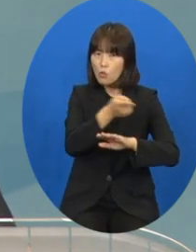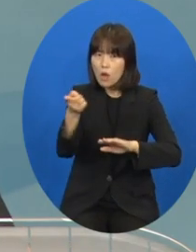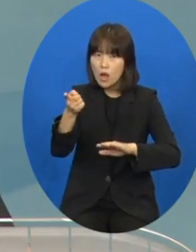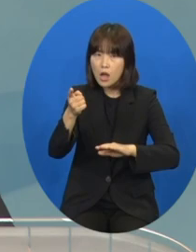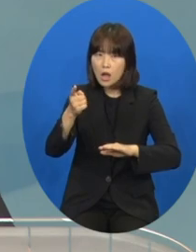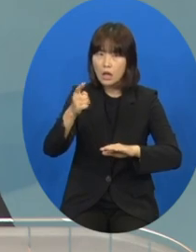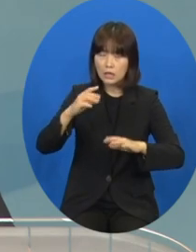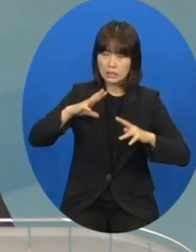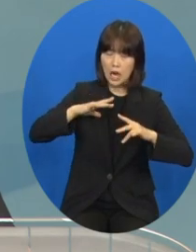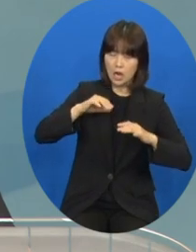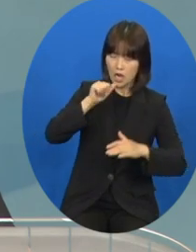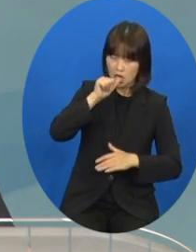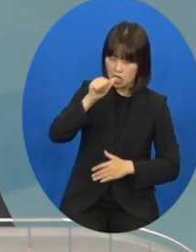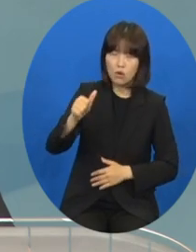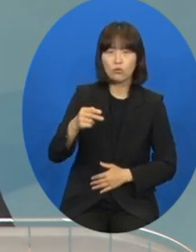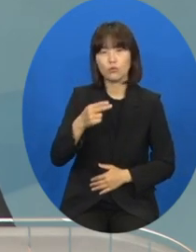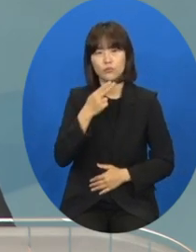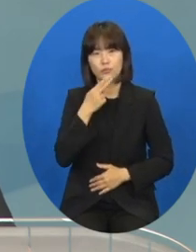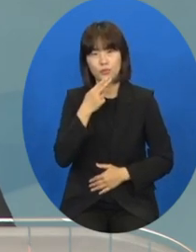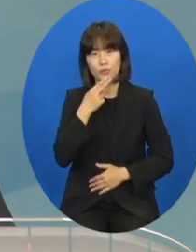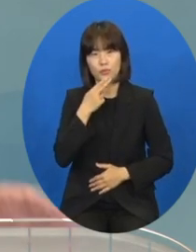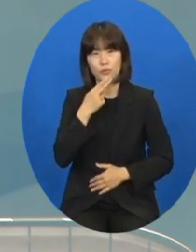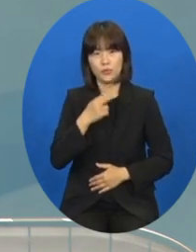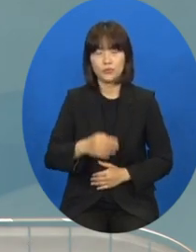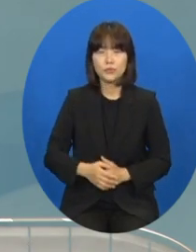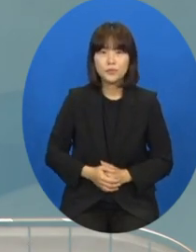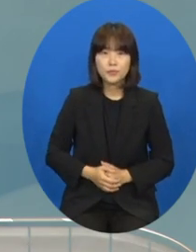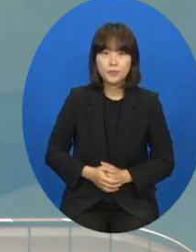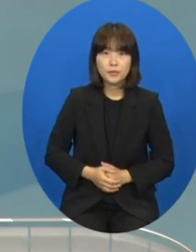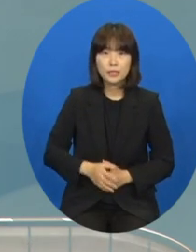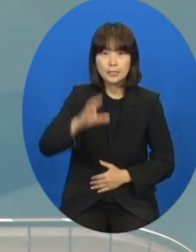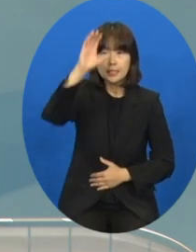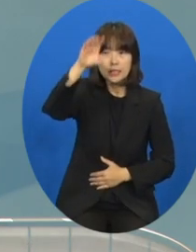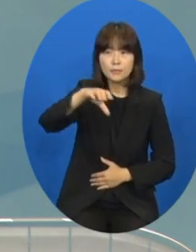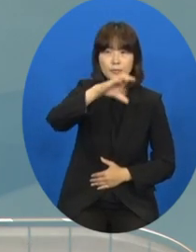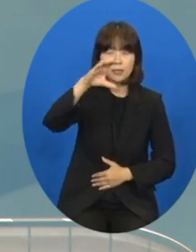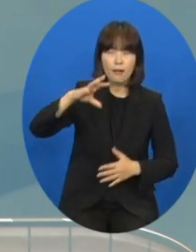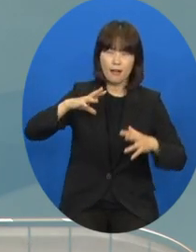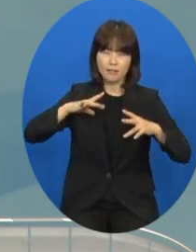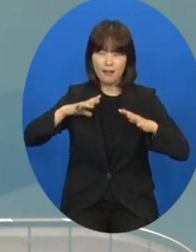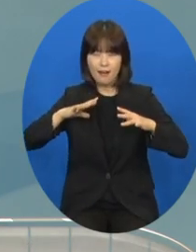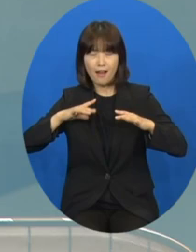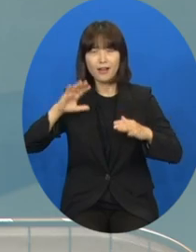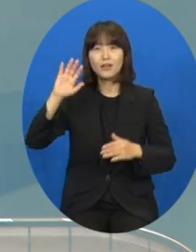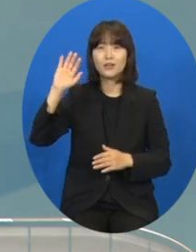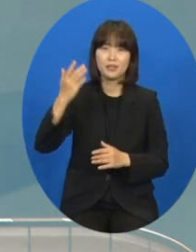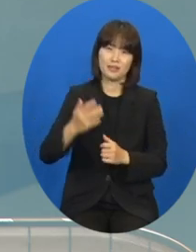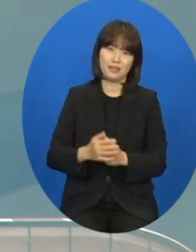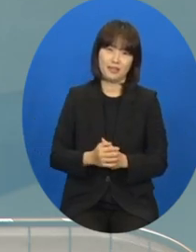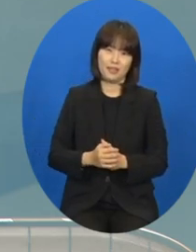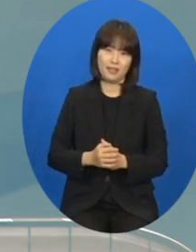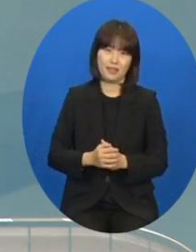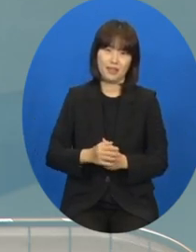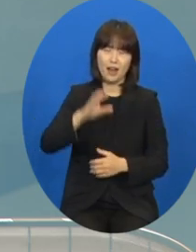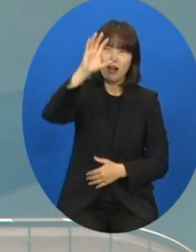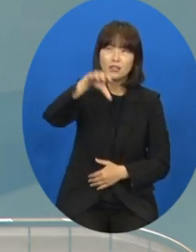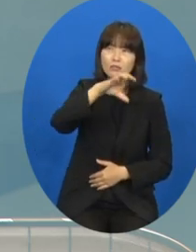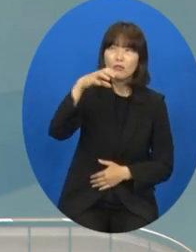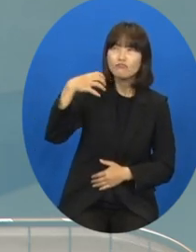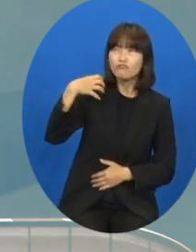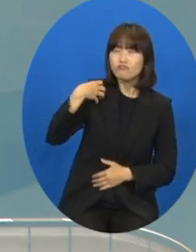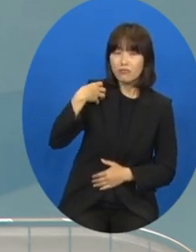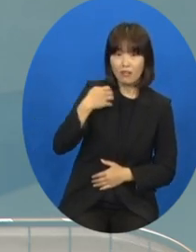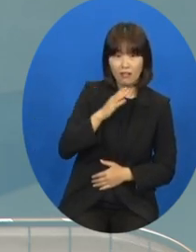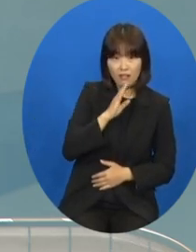결코 자랑할 것이 없으니. 근데 십자가를 자랑하게 된다는 거예요. 아, 십자가는 부담스러운